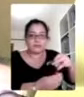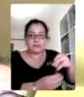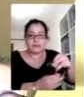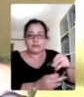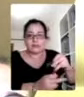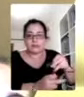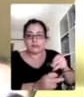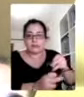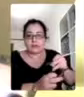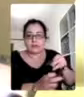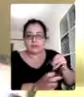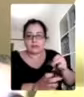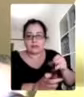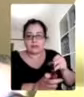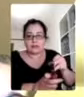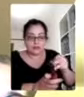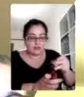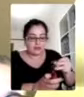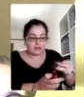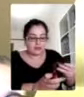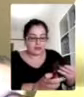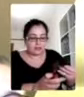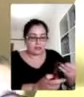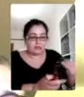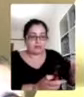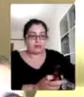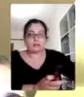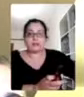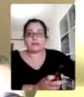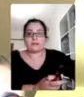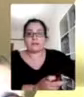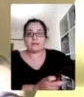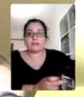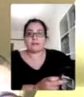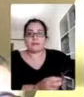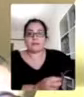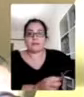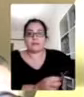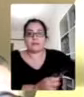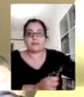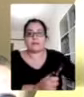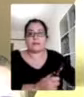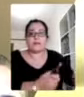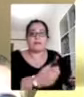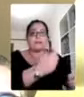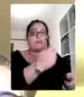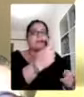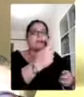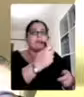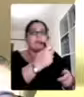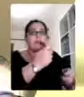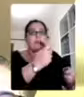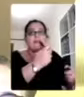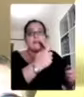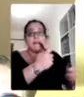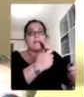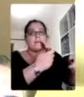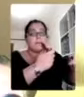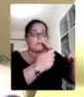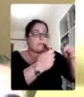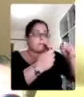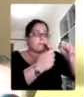Ya o değil de böyle bir şeye ihtiyaç varmış. Sizle zaten bu ikincisini etme kararımız o. Bir önceki şeye